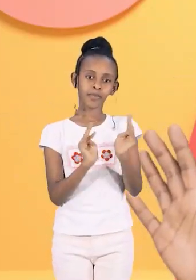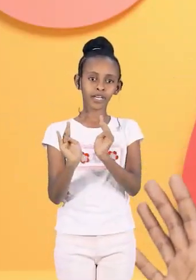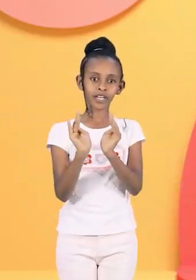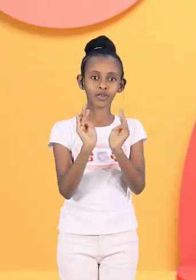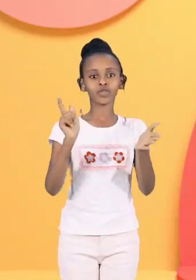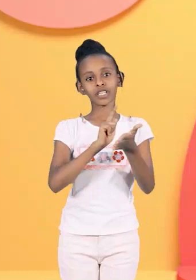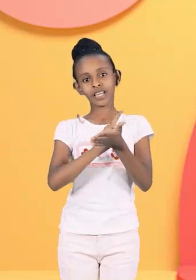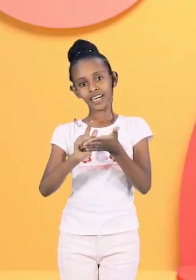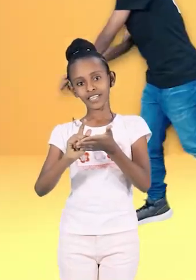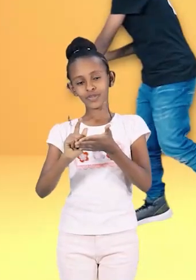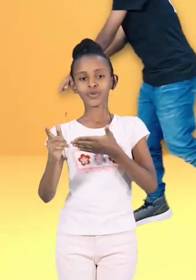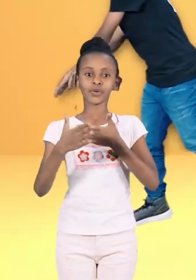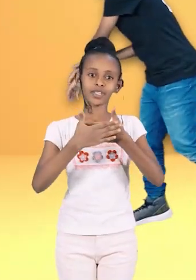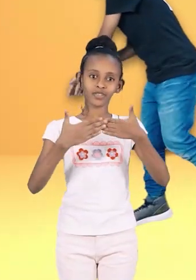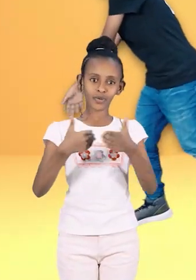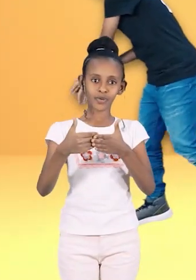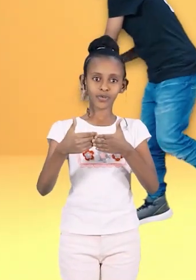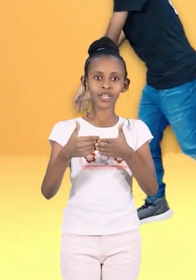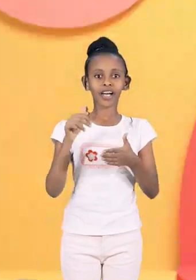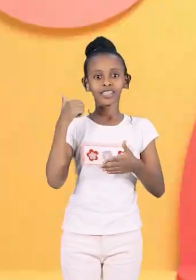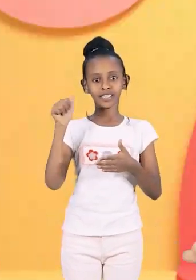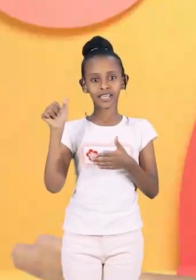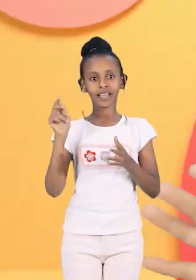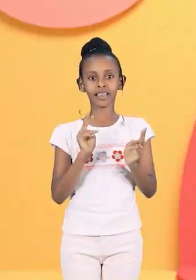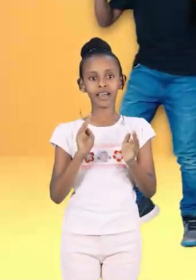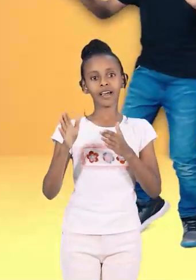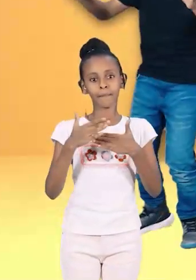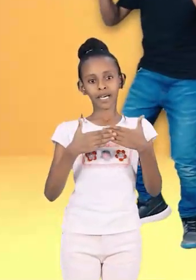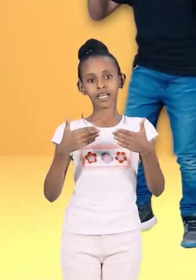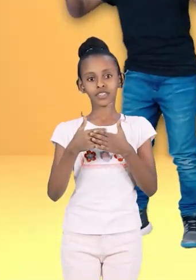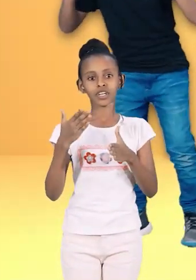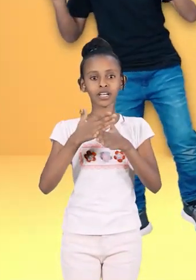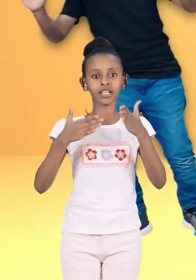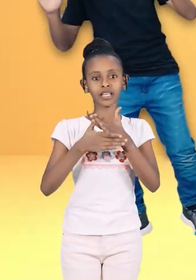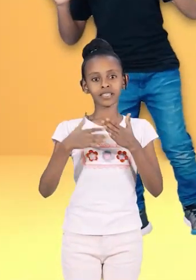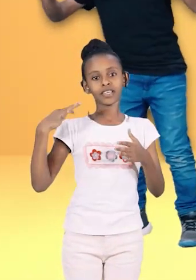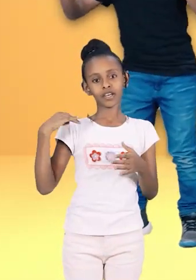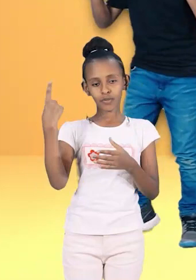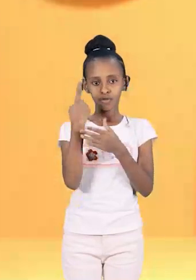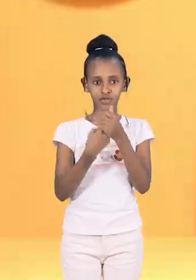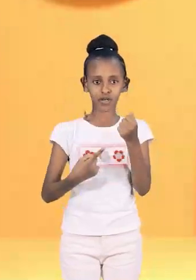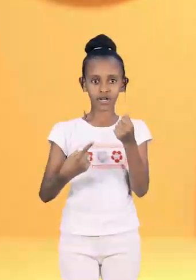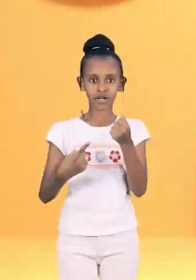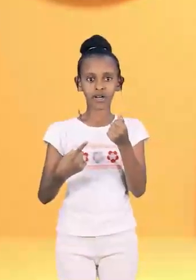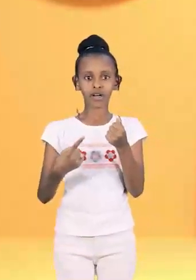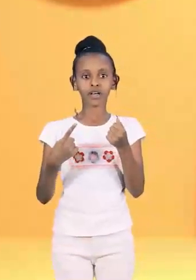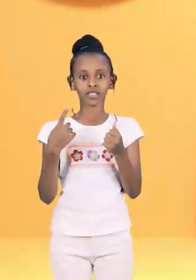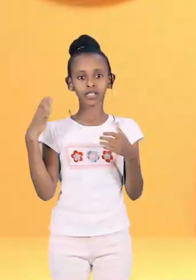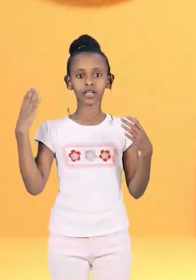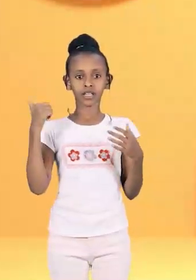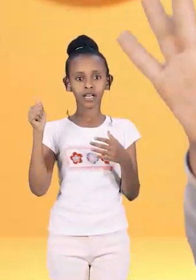kudan karaan sasalphaan qulqullina harkaaf sadarkaan kudan sasalphaa fayya keenyaaf